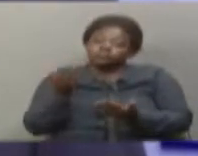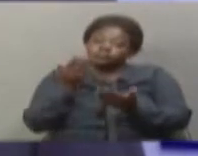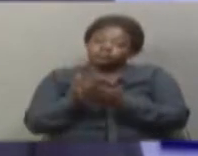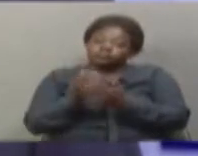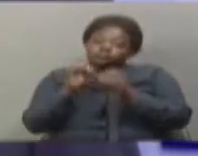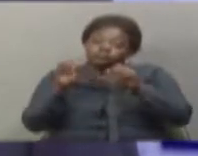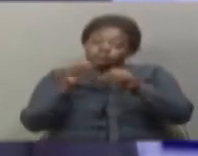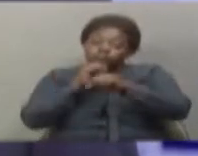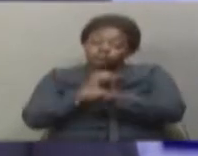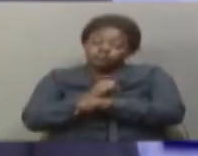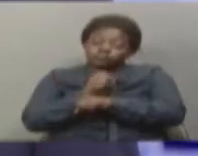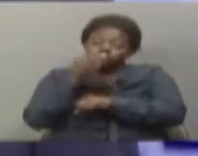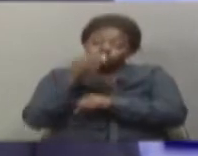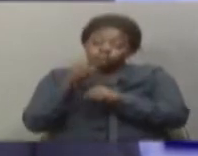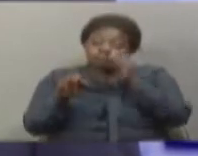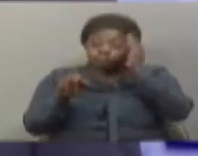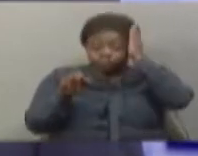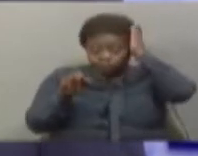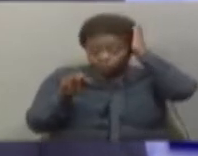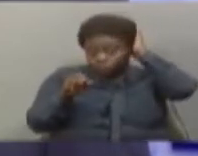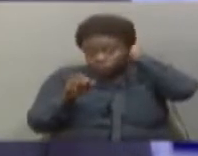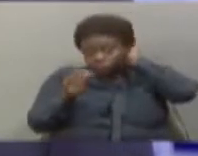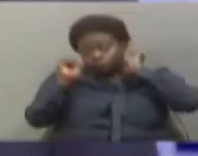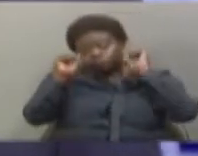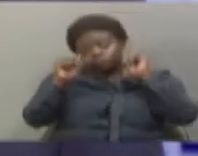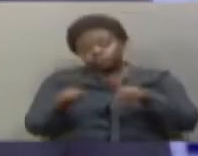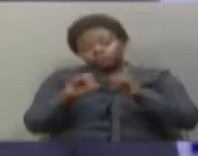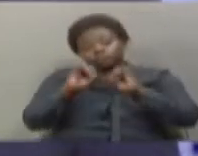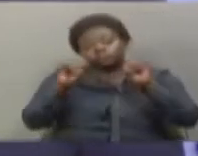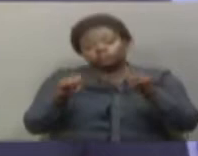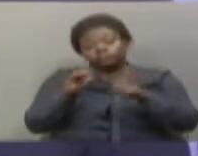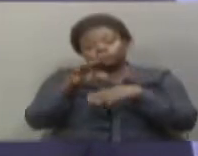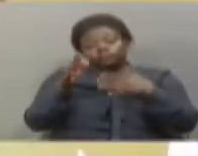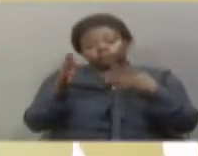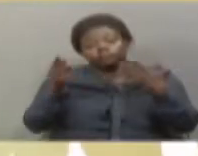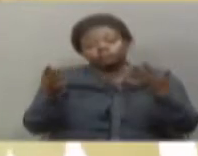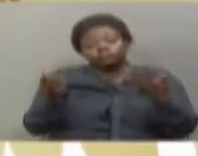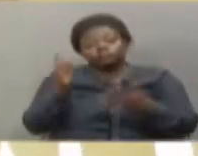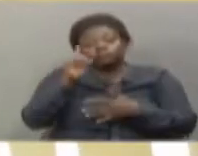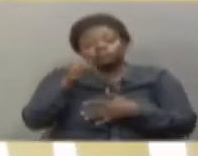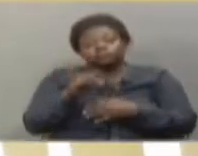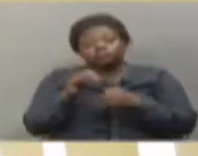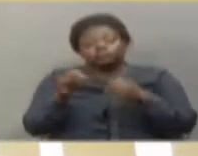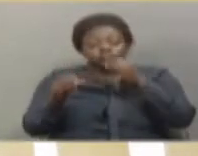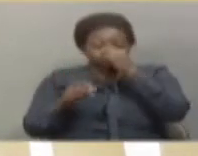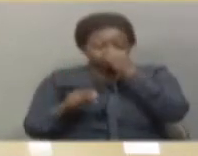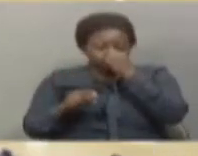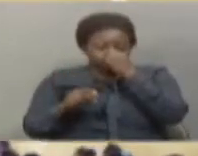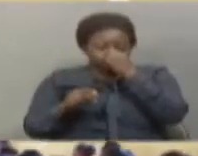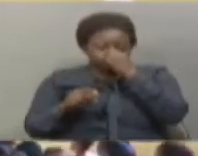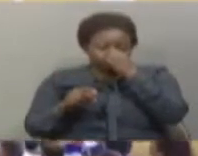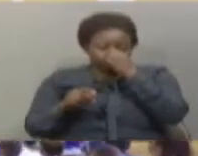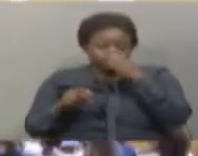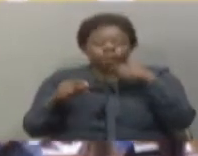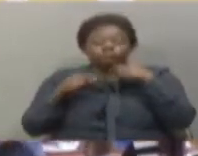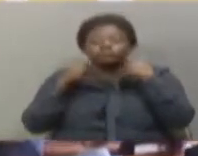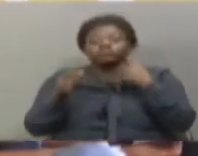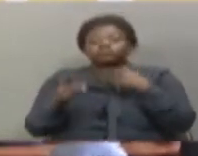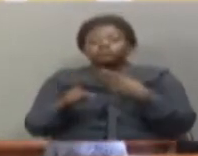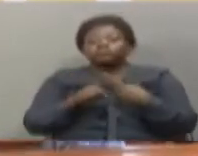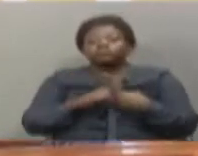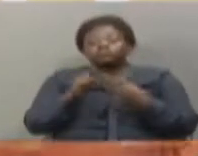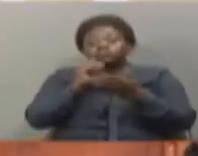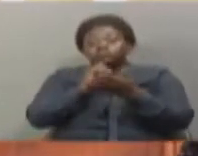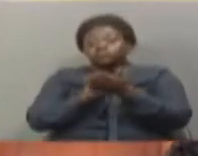okwewala bwe tuba nga tusobodde tugezeeko nnyo leero olemu okutuuka. Ate Reverand Kanonsego omuwandiisi w'obulabirizi w'Ennamirembe